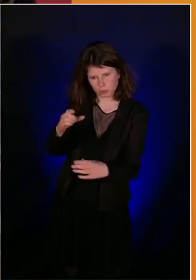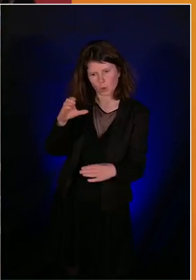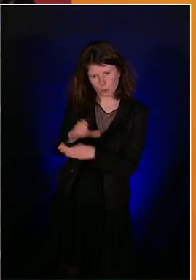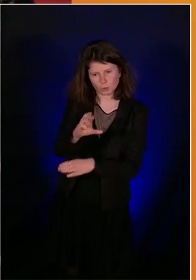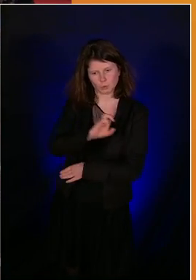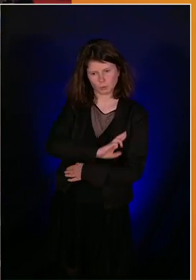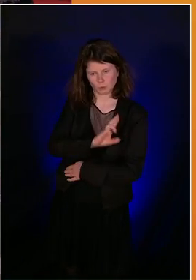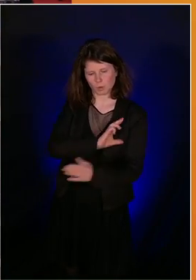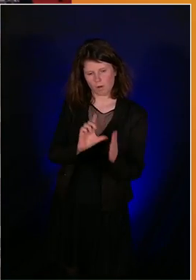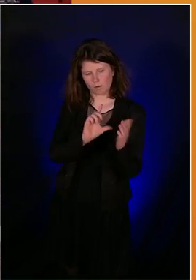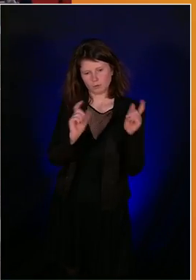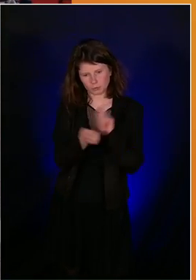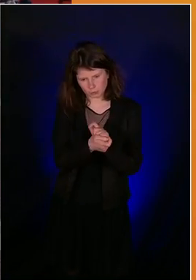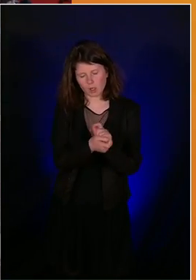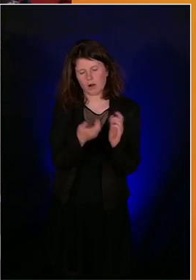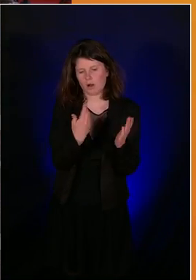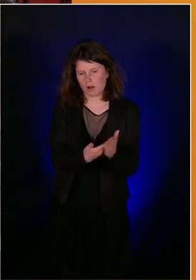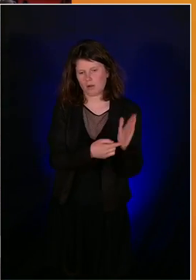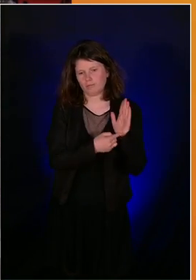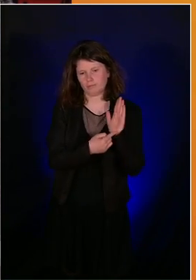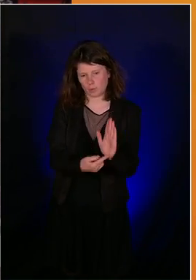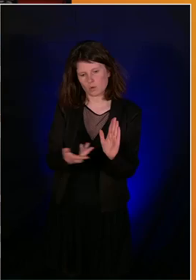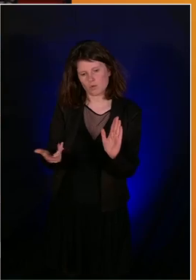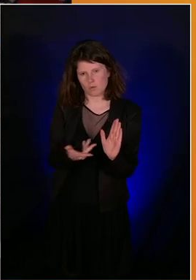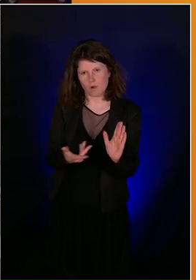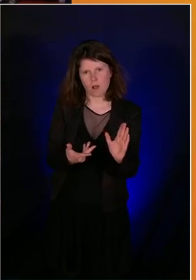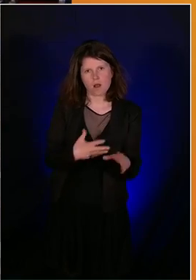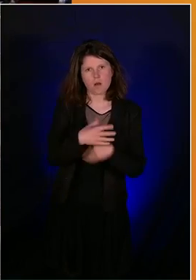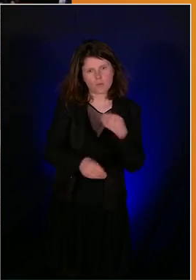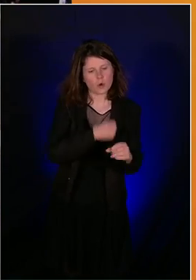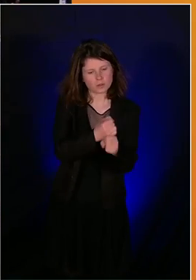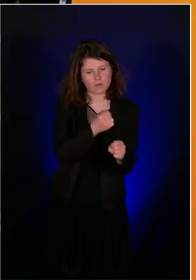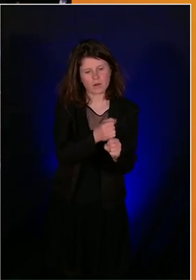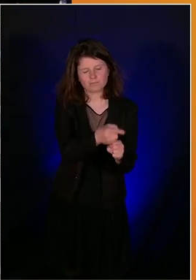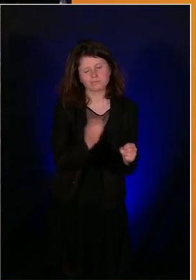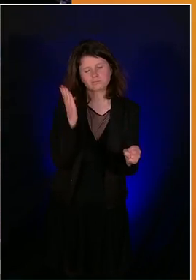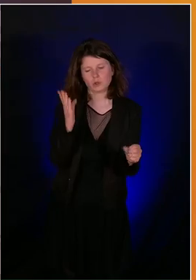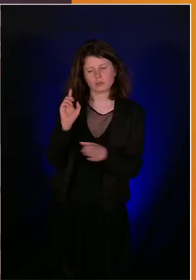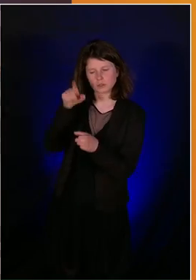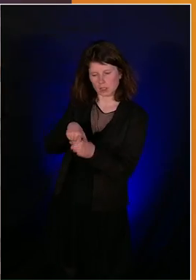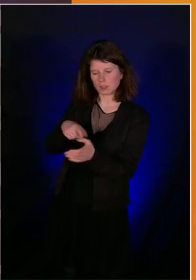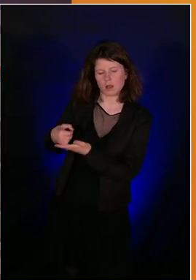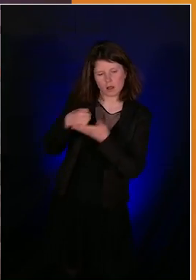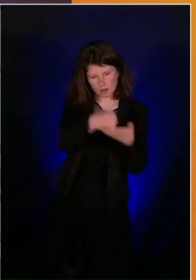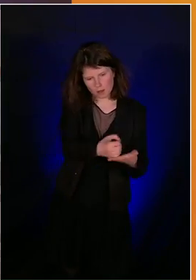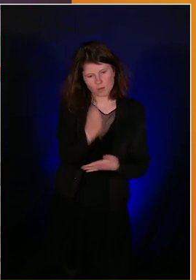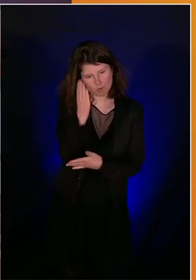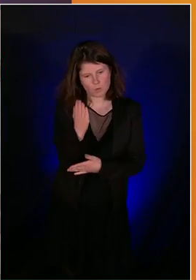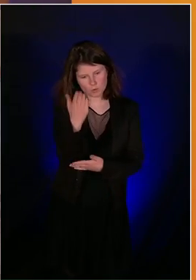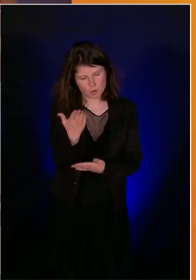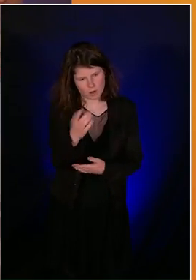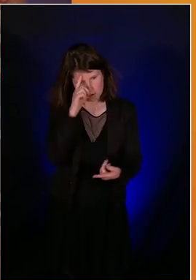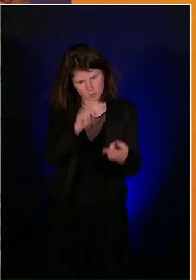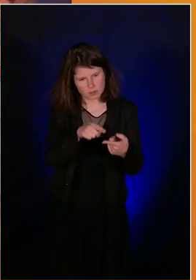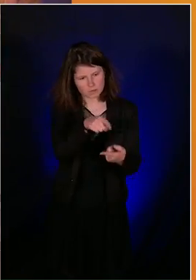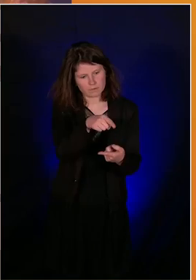une évidence le monde du travail a besoin du syndicalisme pour défendre ses intérêts et principalement de la